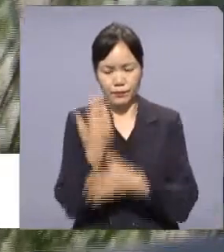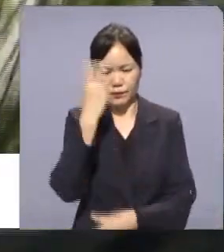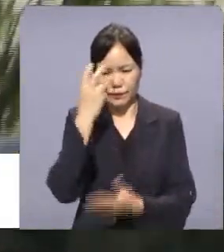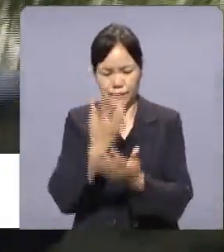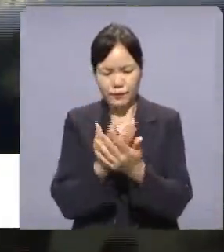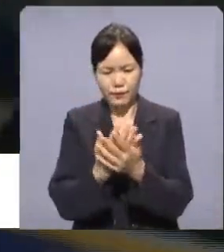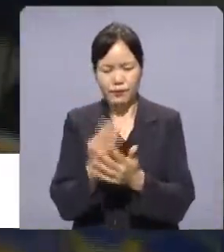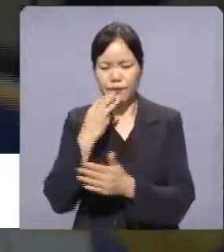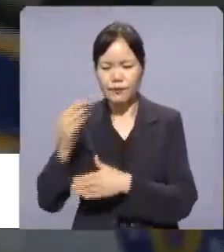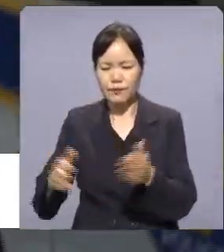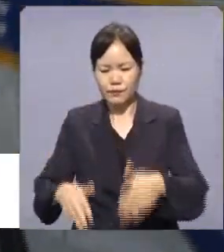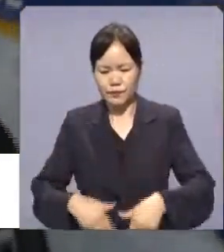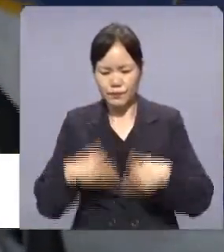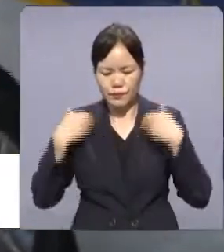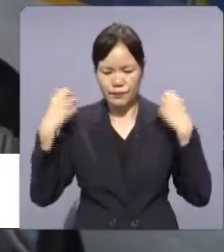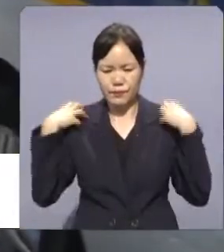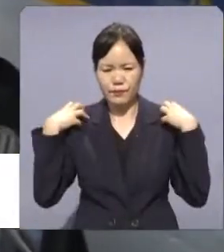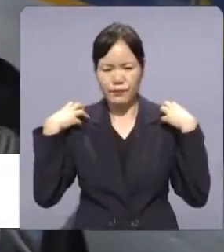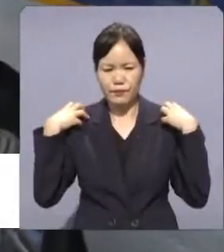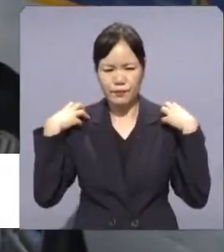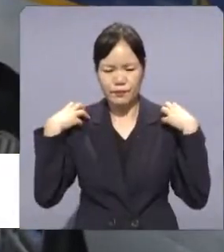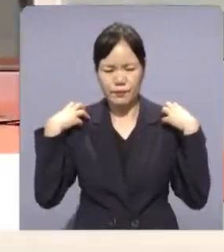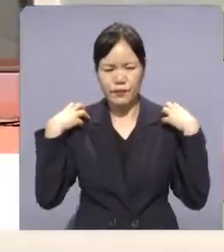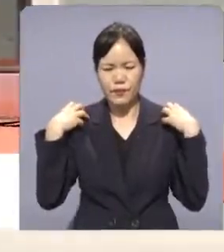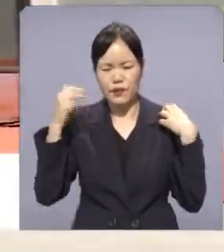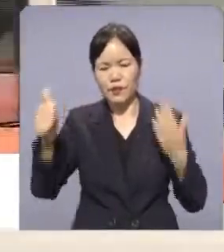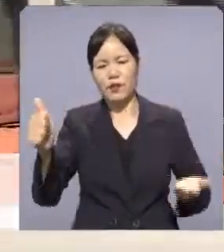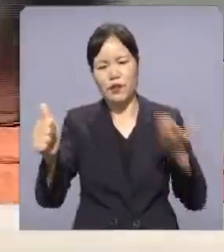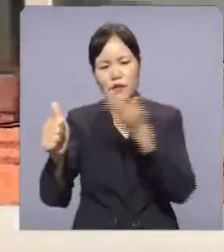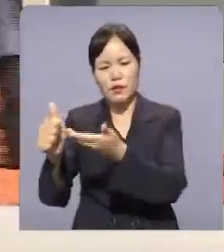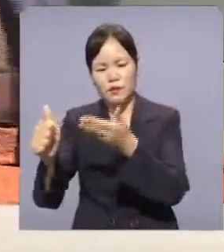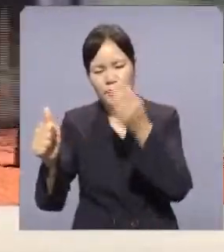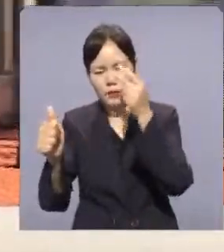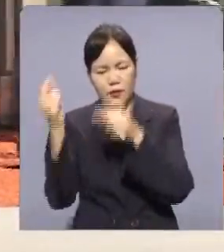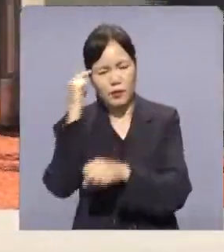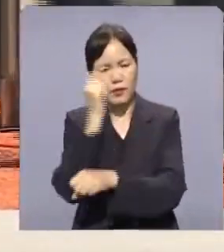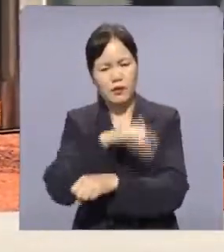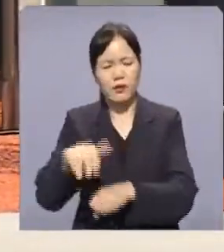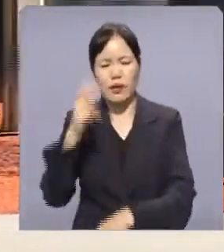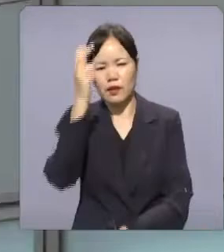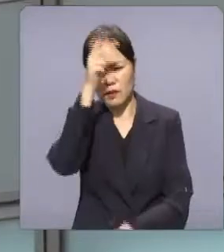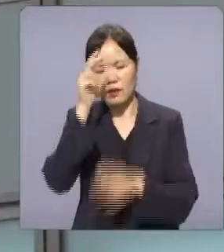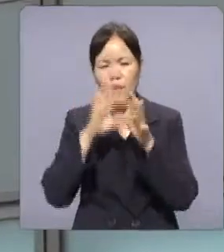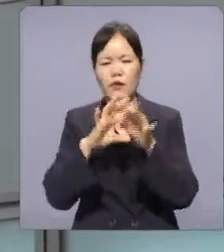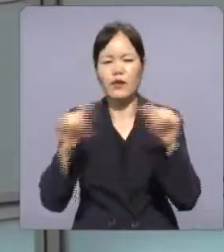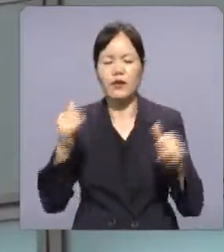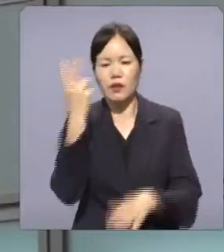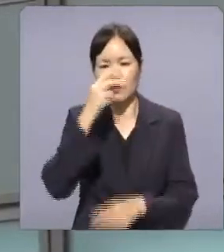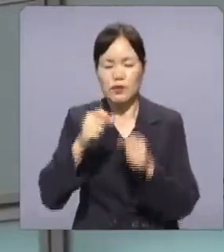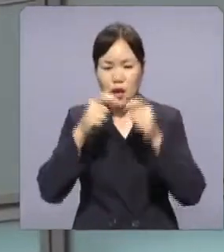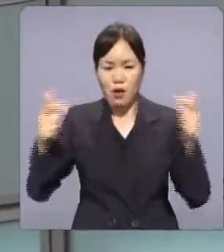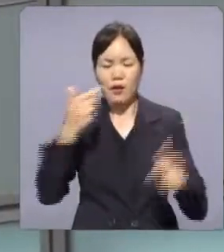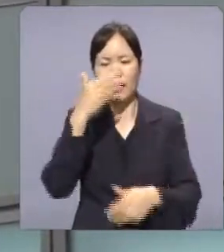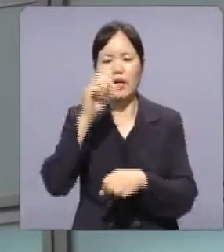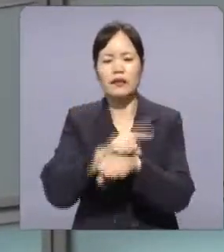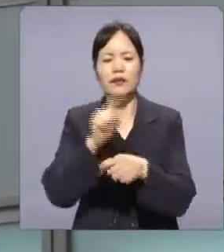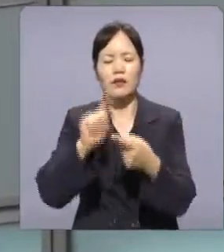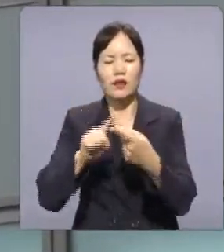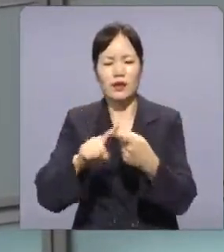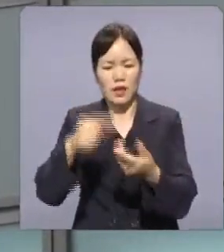자료를 경기남부청 반부패수사대로 넘길 예정입니다. 경찰 관계자는 수사 확대 가능성에 대해